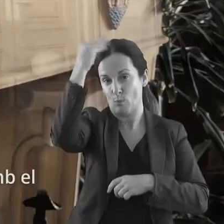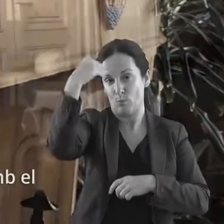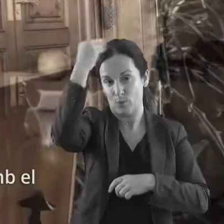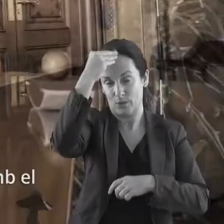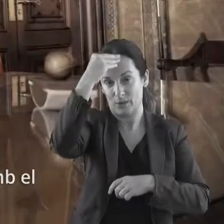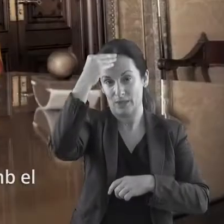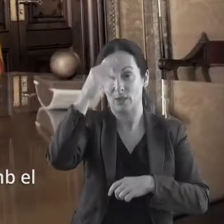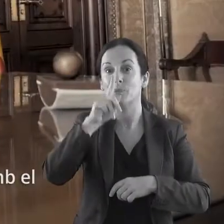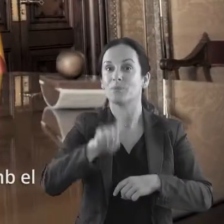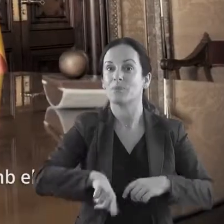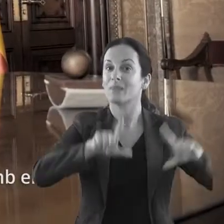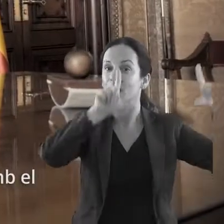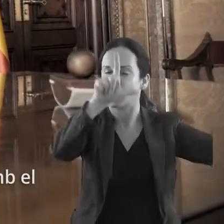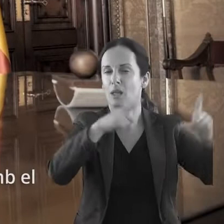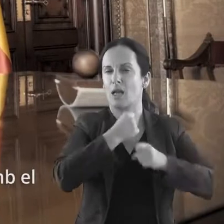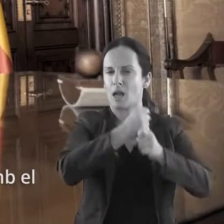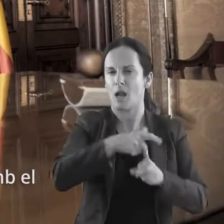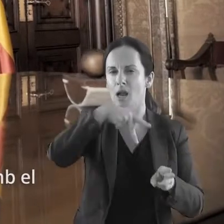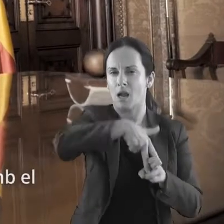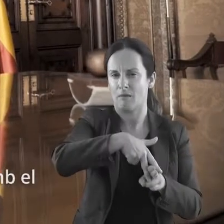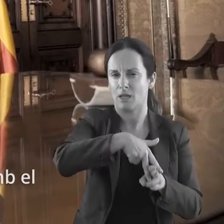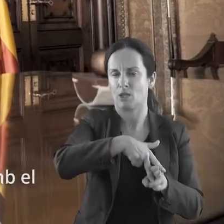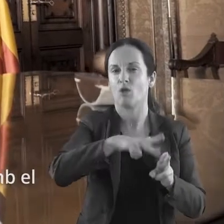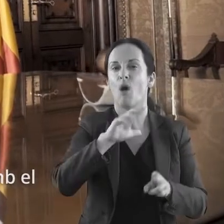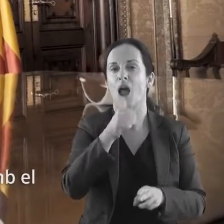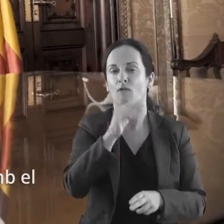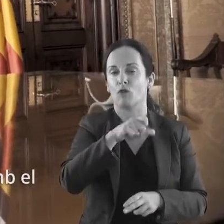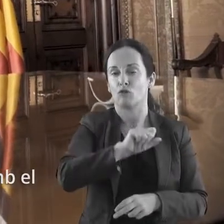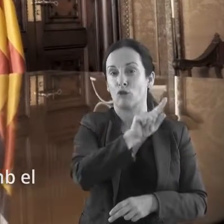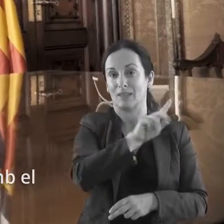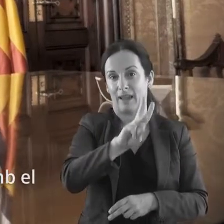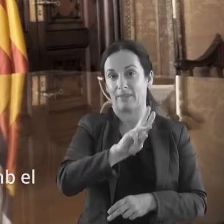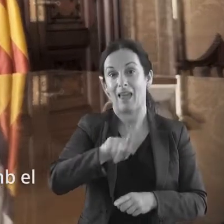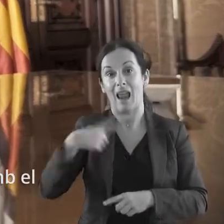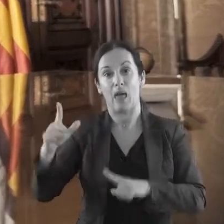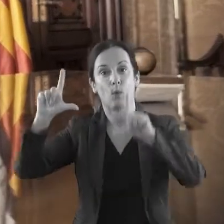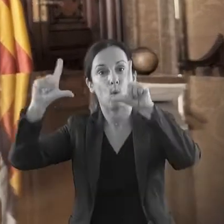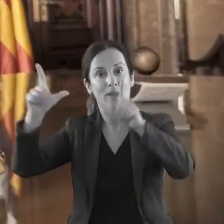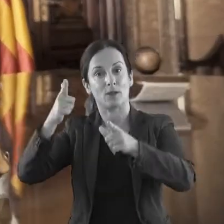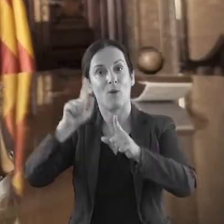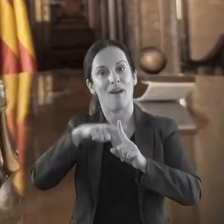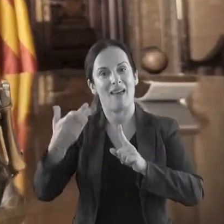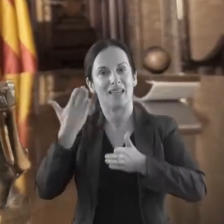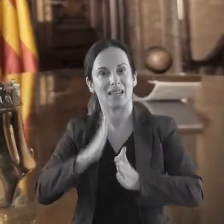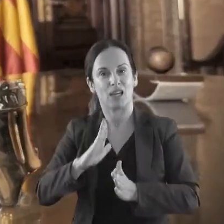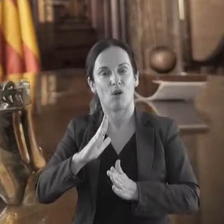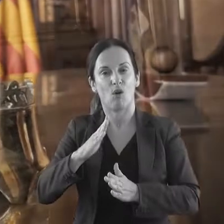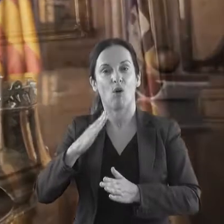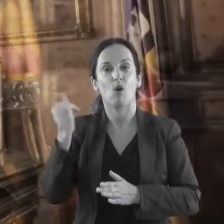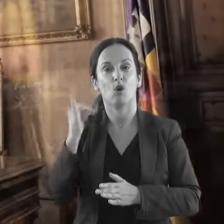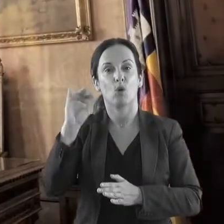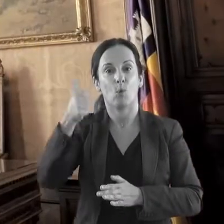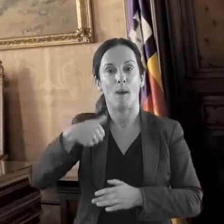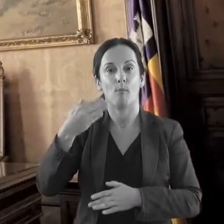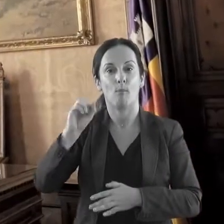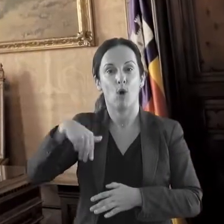A la dreta, un escritori d'estil neomudejà, amb el retrat eqüestre d'Alfons XIII al darrere i a l'altre costat un